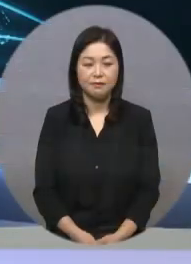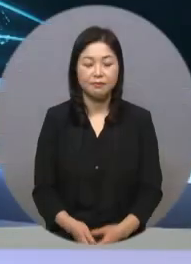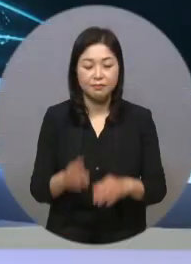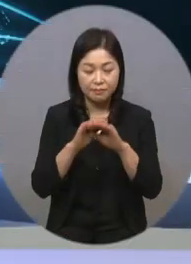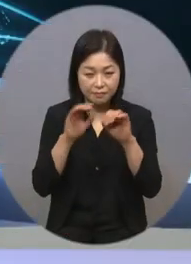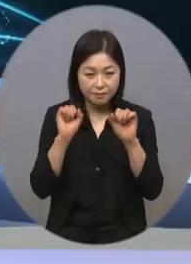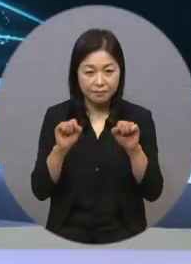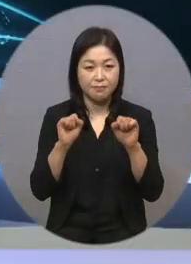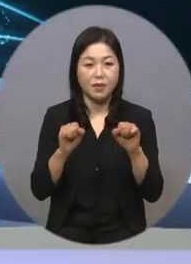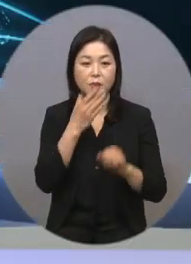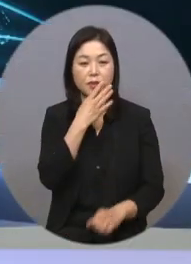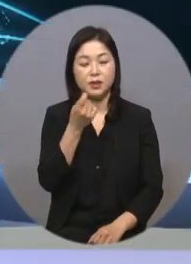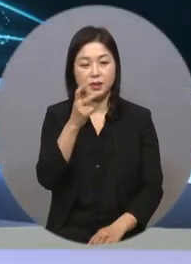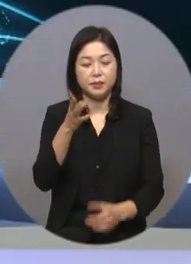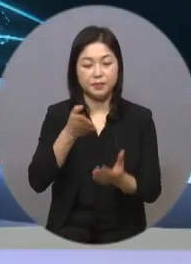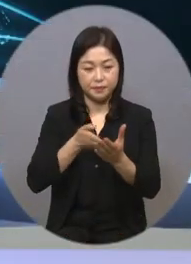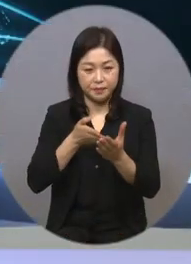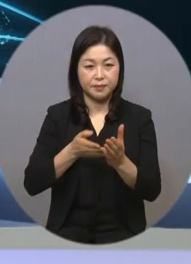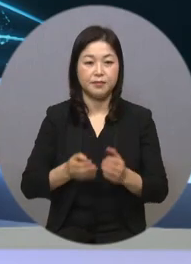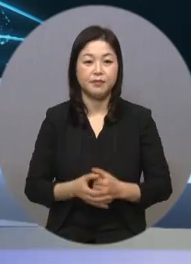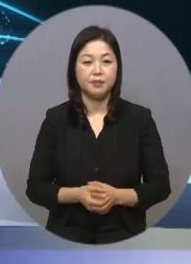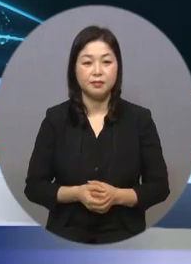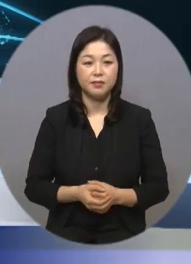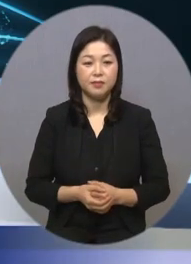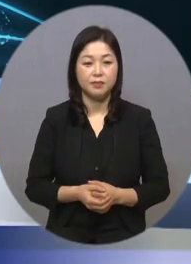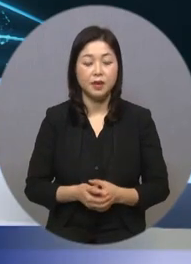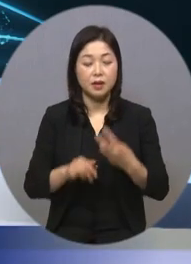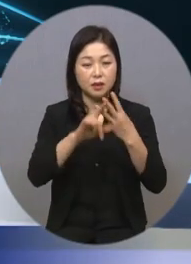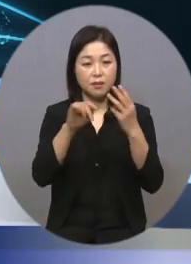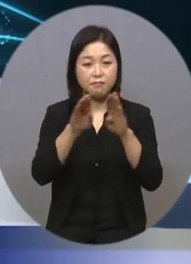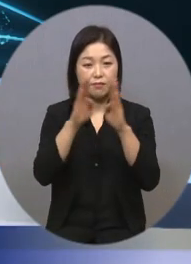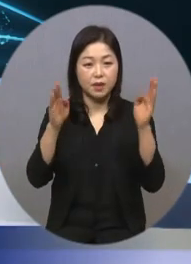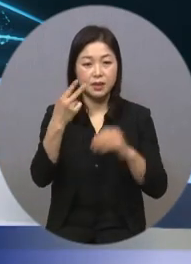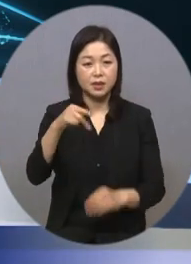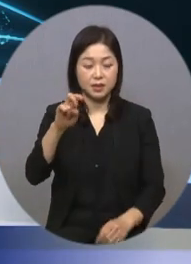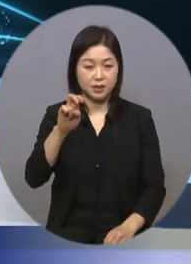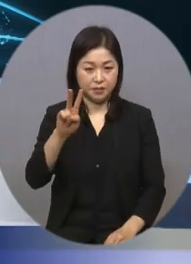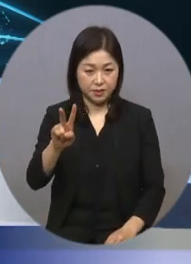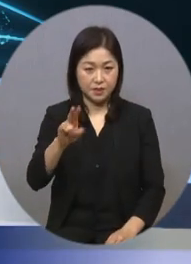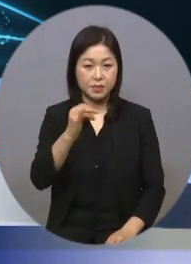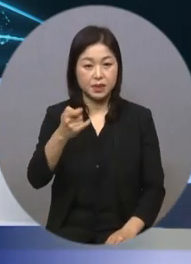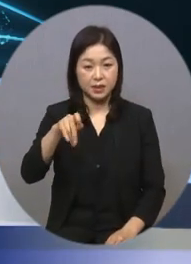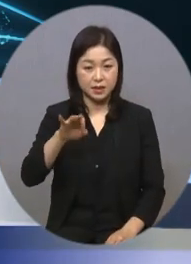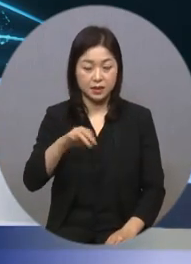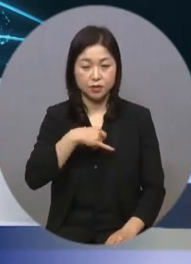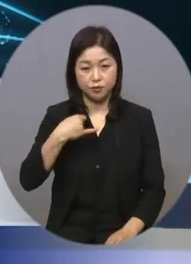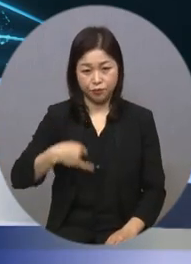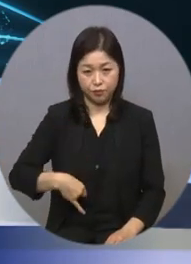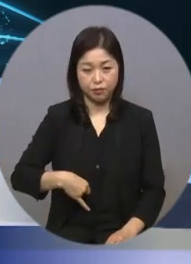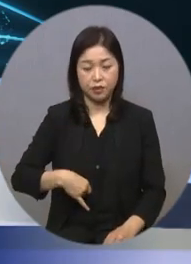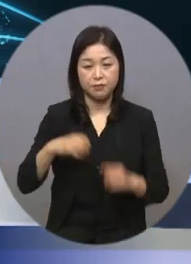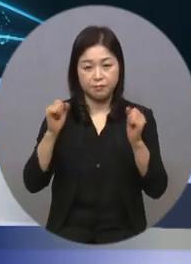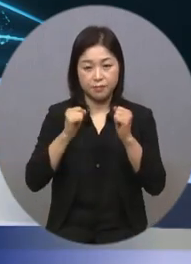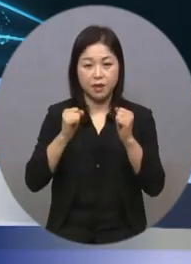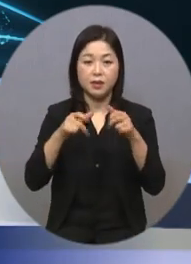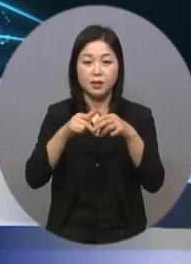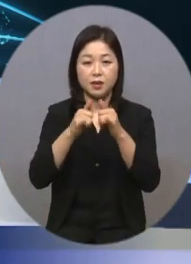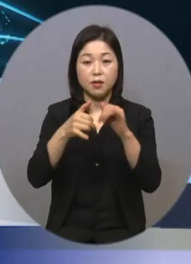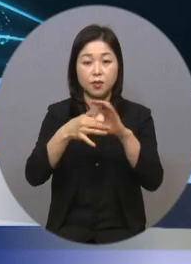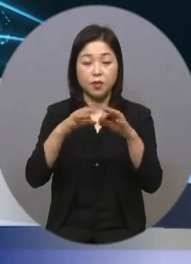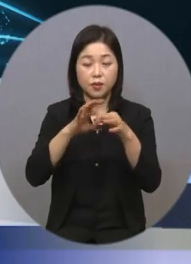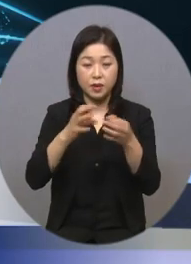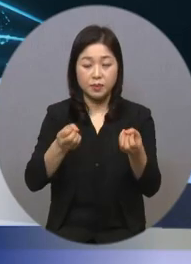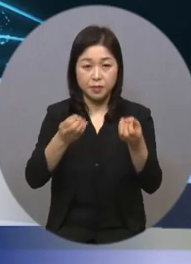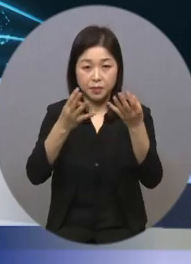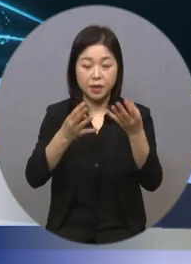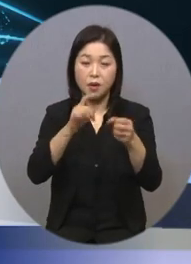시청자 여러분 안녕하십니까? 복지TV 뉴스입니다. 오는 3월 열리는 2022 베이징 동계 패럴림픽 선전을 다짐하기 위한